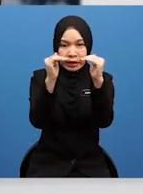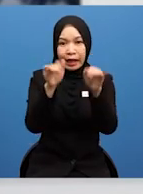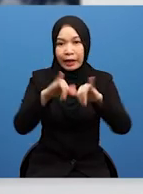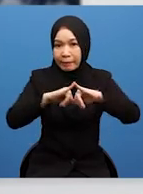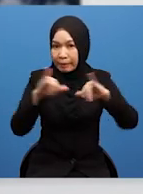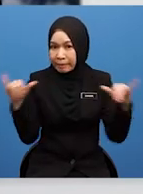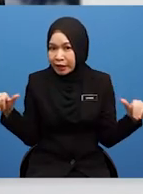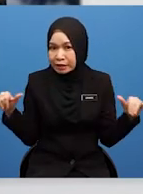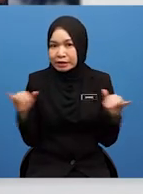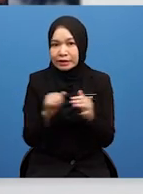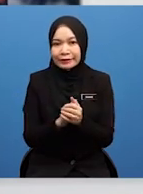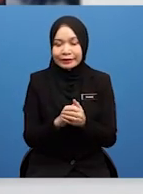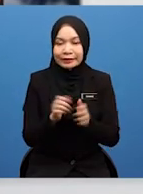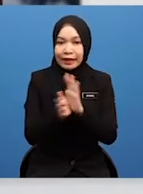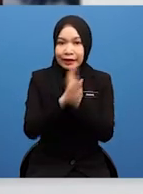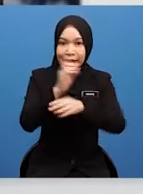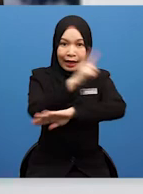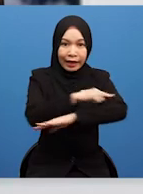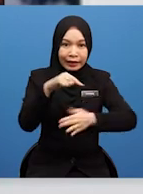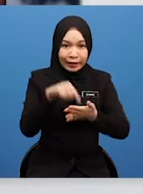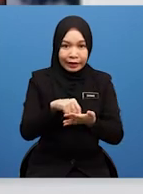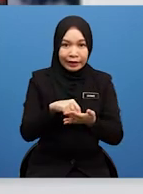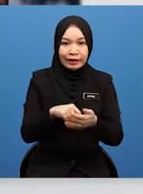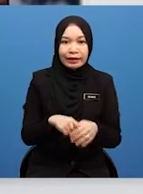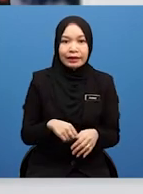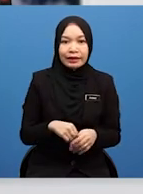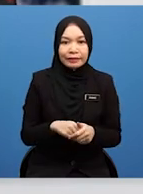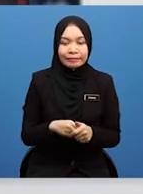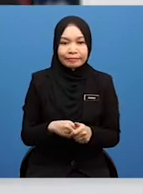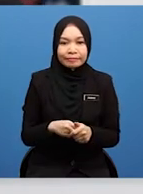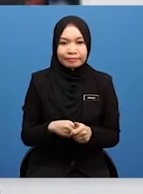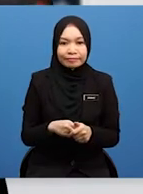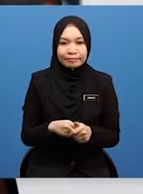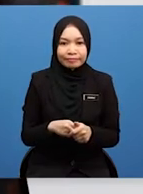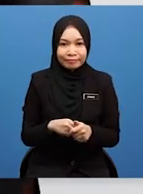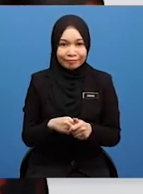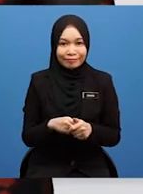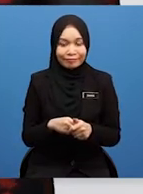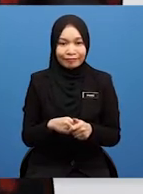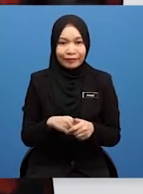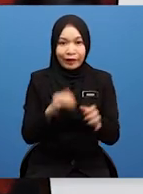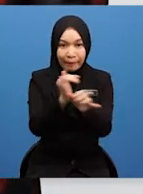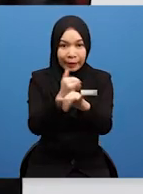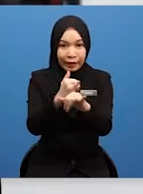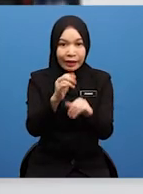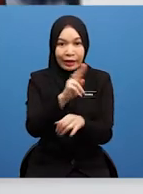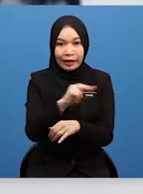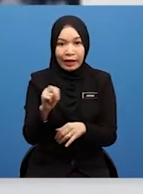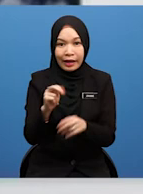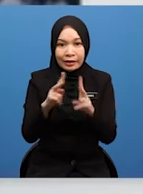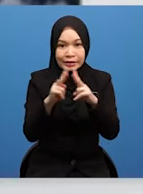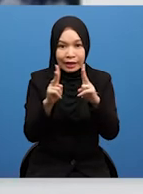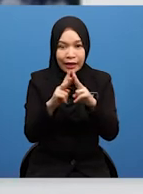konteks dua pengaruh bezerta ini dikatakan sedemikian kerana jelas kali bahwa hasil karya pengkaryaan